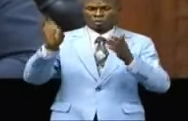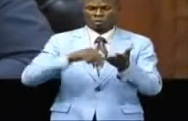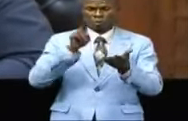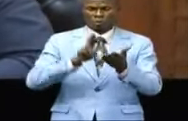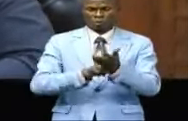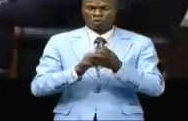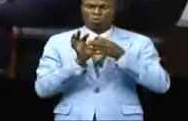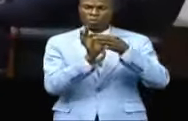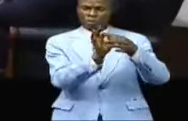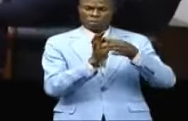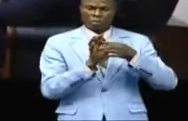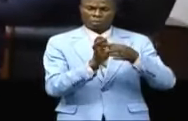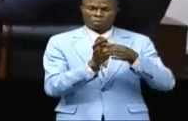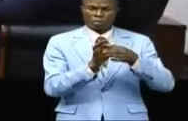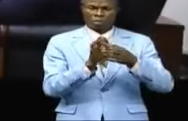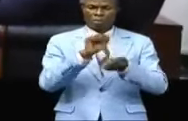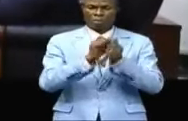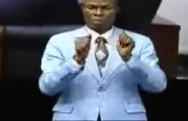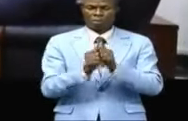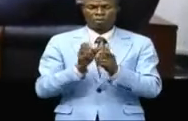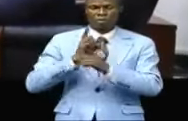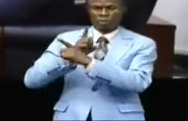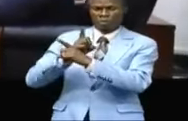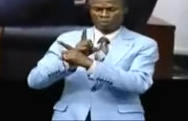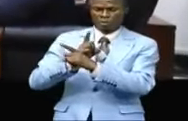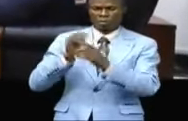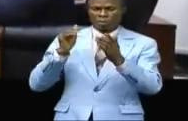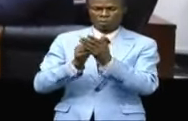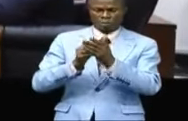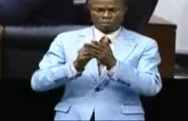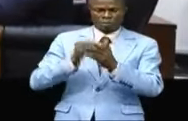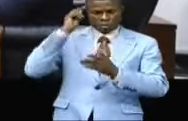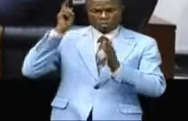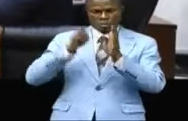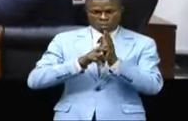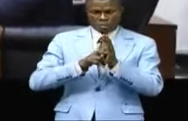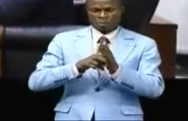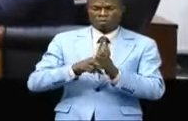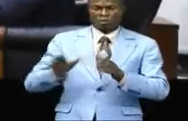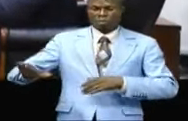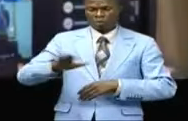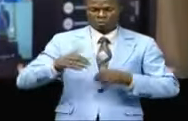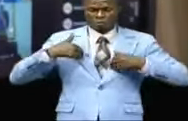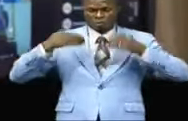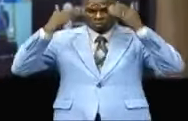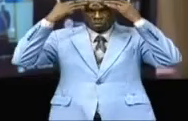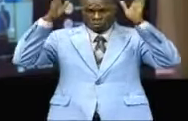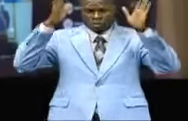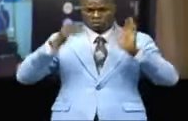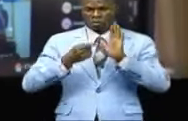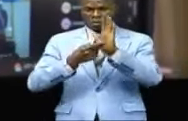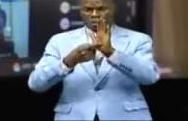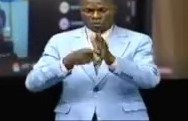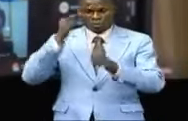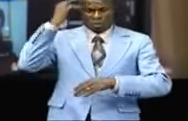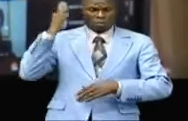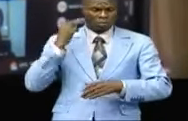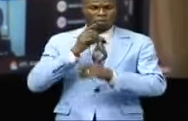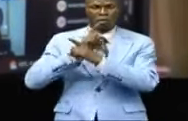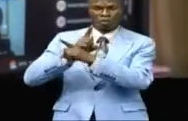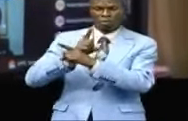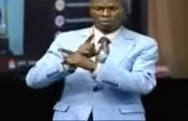de coopération dans les domaines de la défense entre le gouvernement de la République arabe d'Égypte, représenté par le ministre de la Défense,